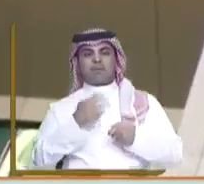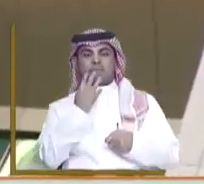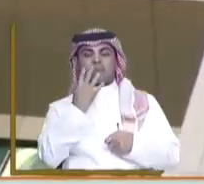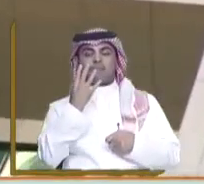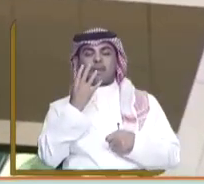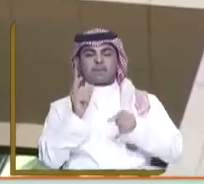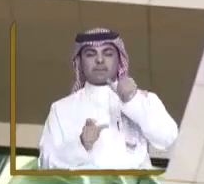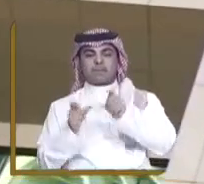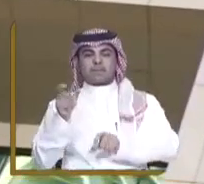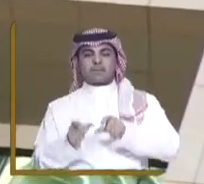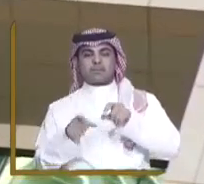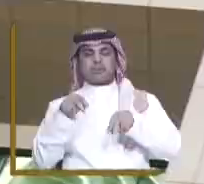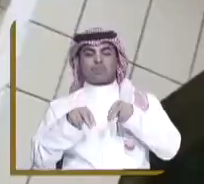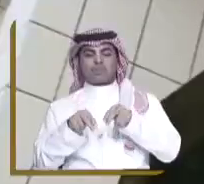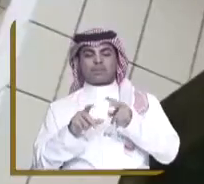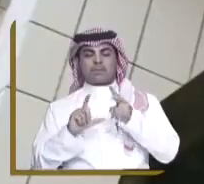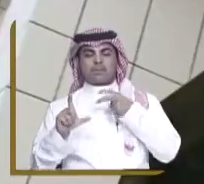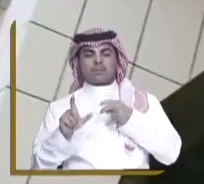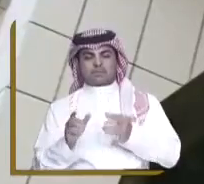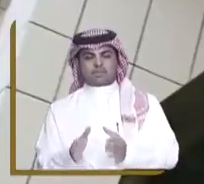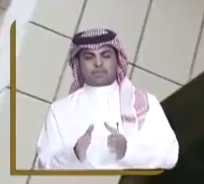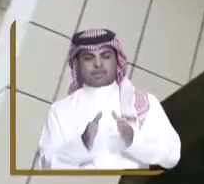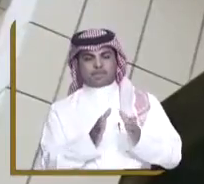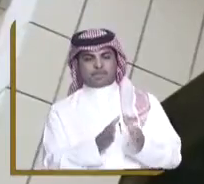و488 الف سيد